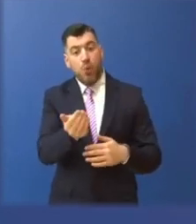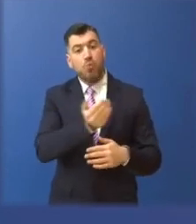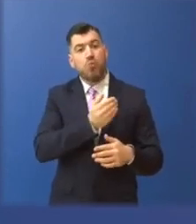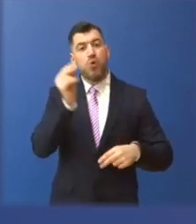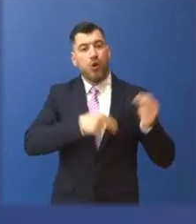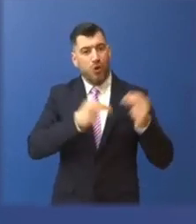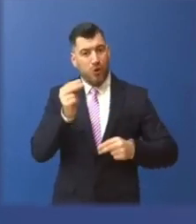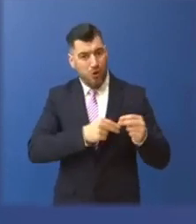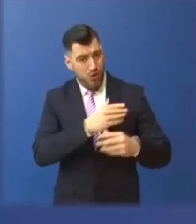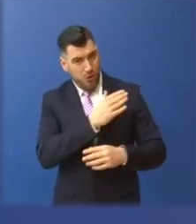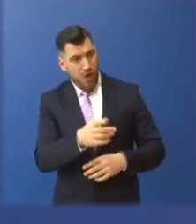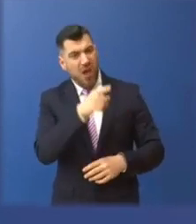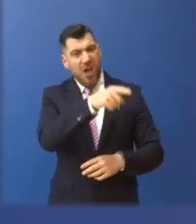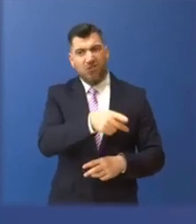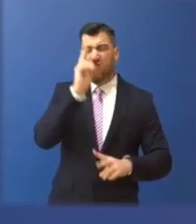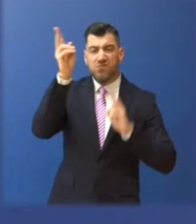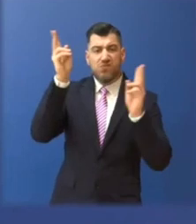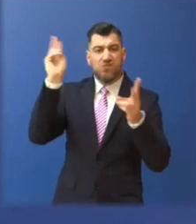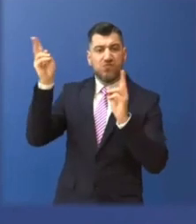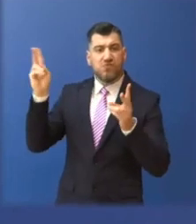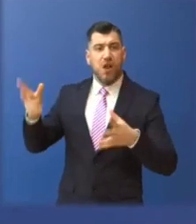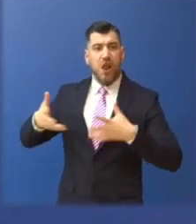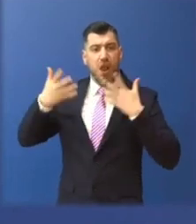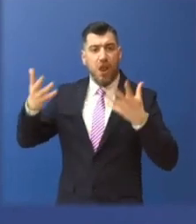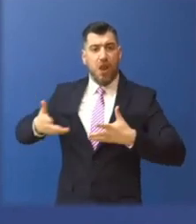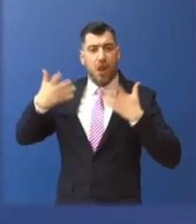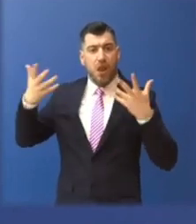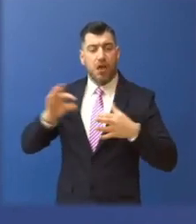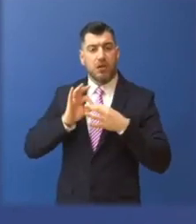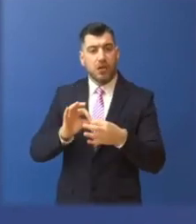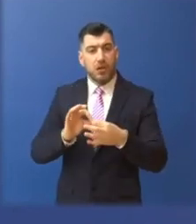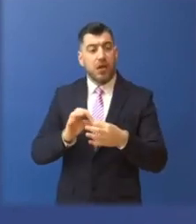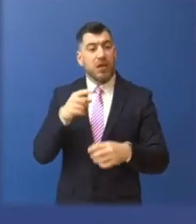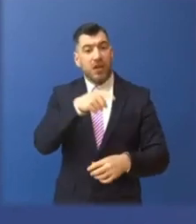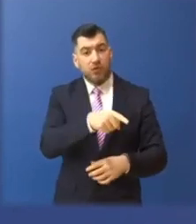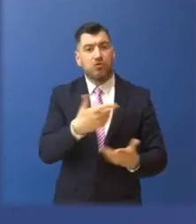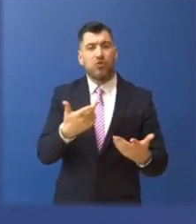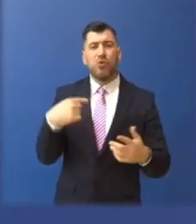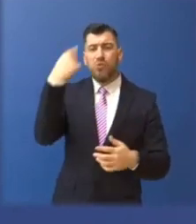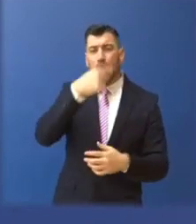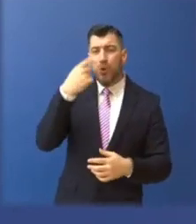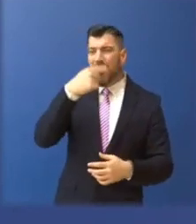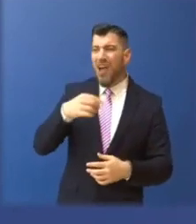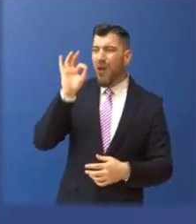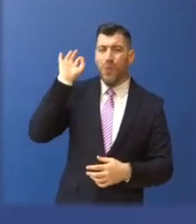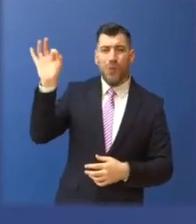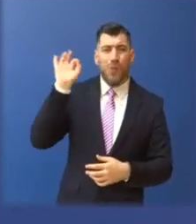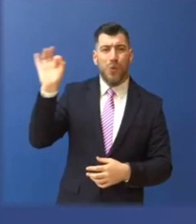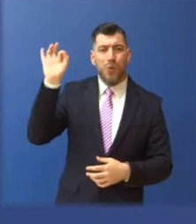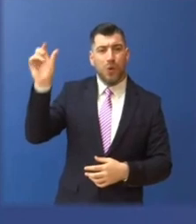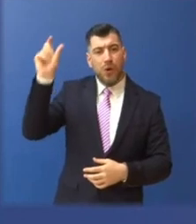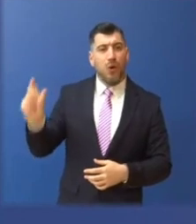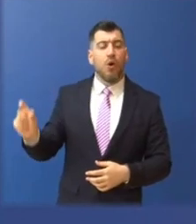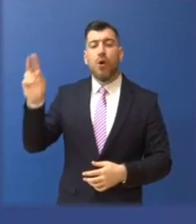στο διχασμό και στον τραμπισμό Αλαγκρέκα, ενώ συνεχίζει τις χυδαίες προσωπικές επιθέσεις κατά του Πρωθυπουργού, την ίδια